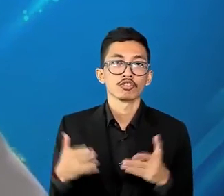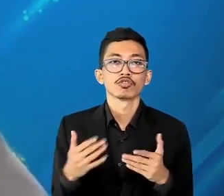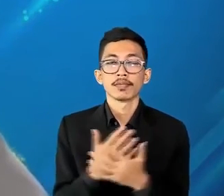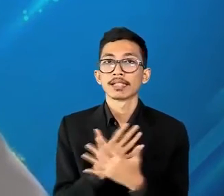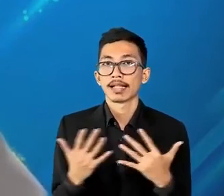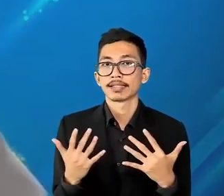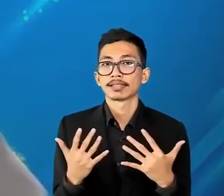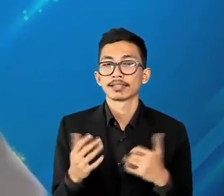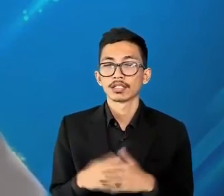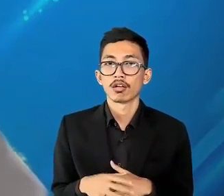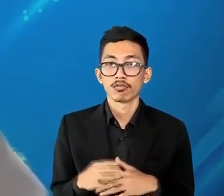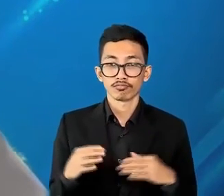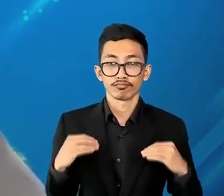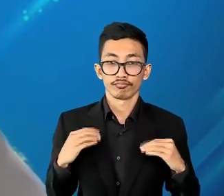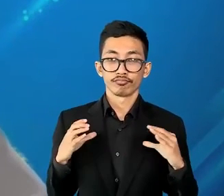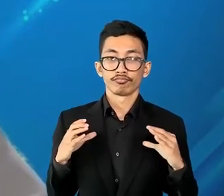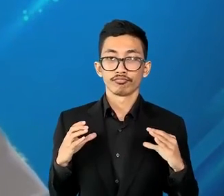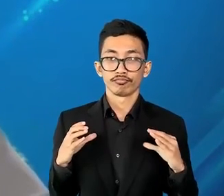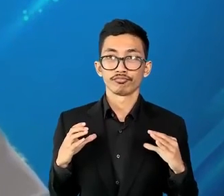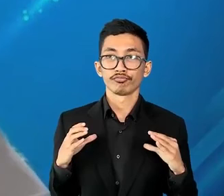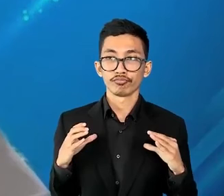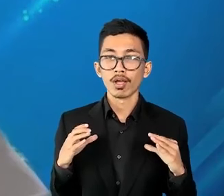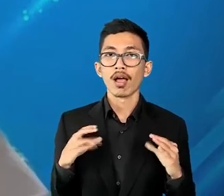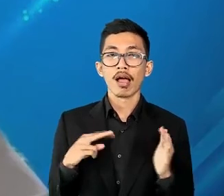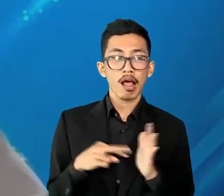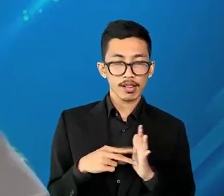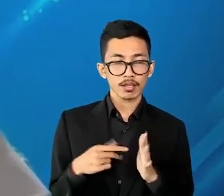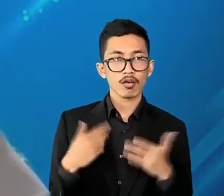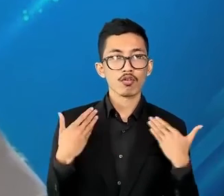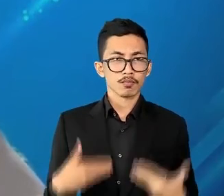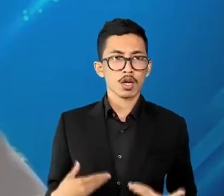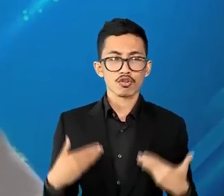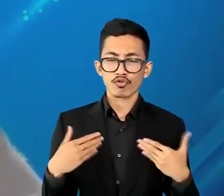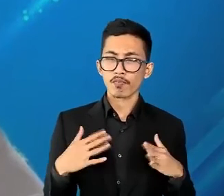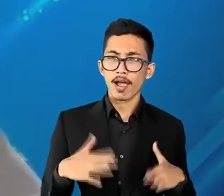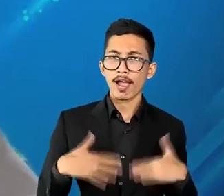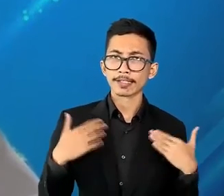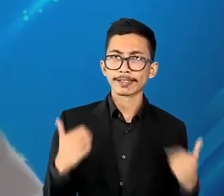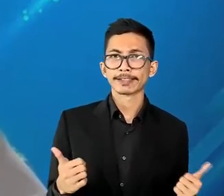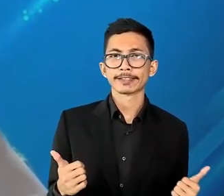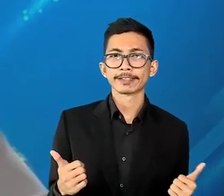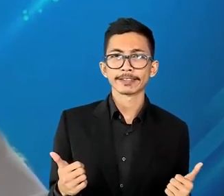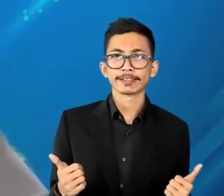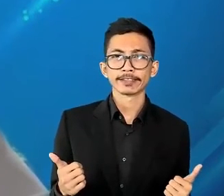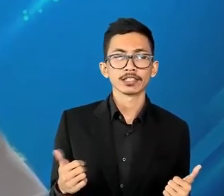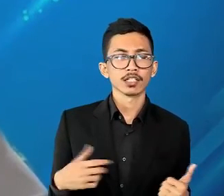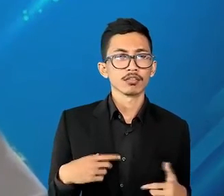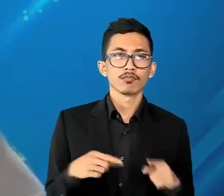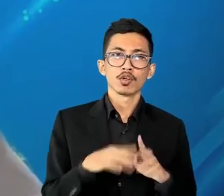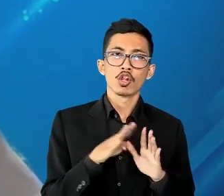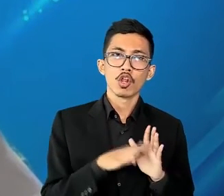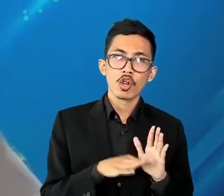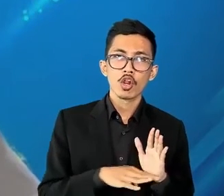Kalau daya tahan tubuh kita itu kuat, kita mempunyai perilaku yang baik, kemudian kita